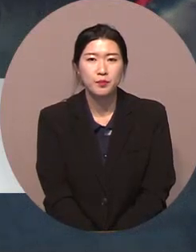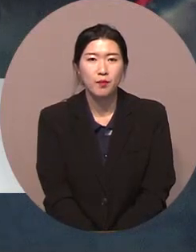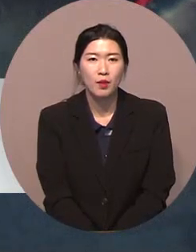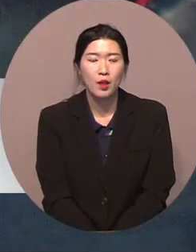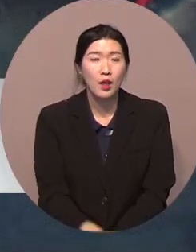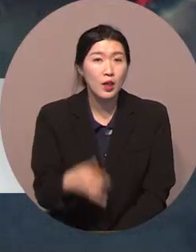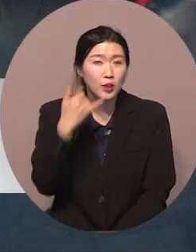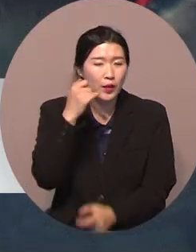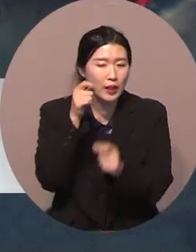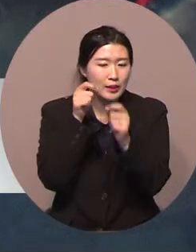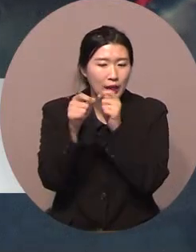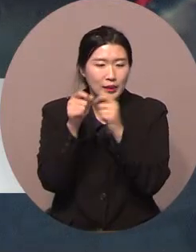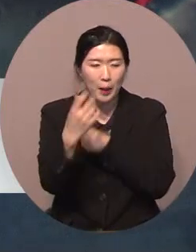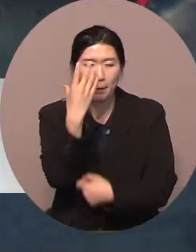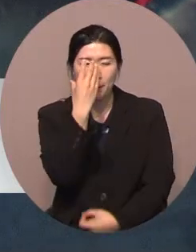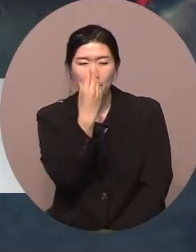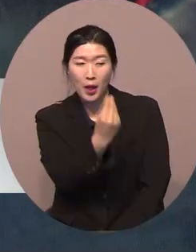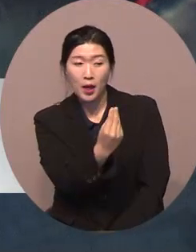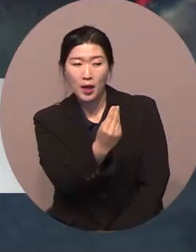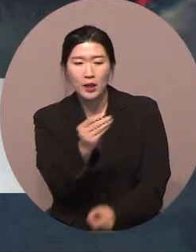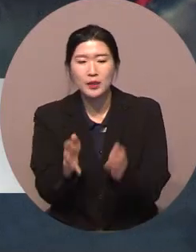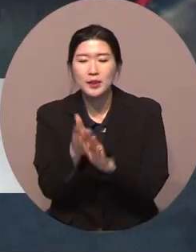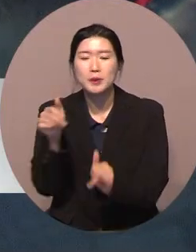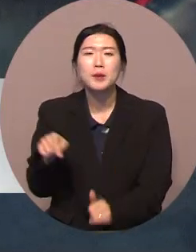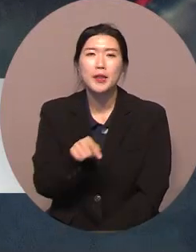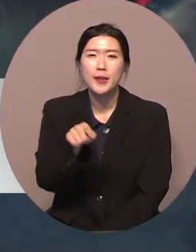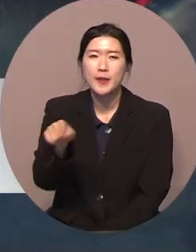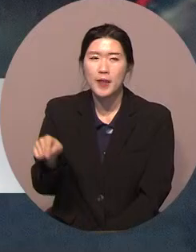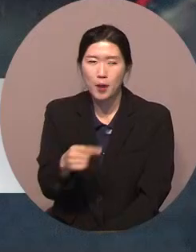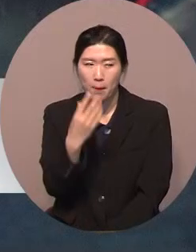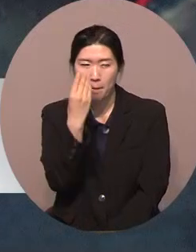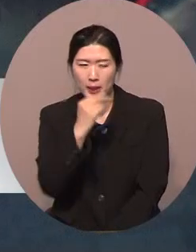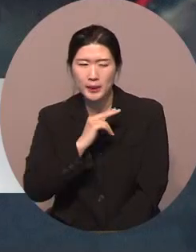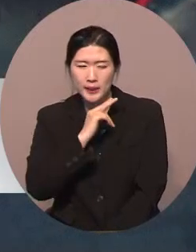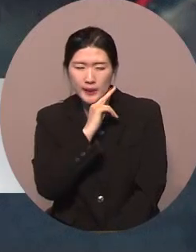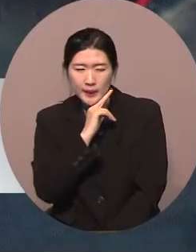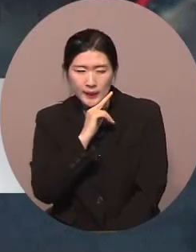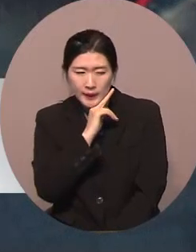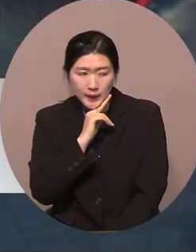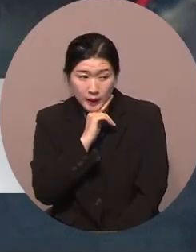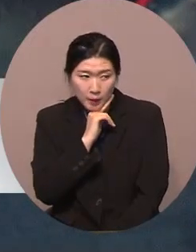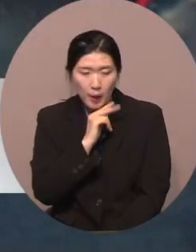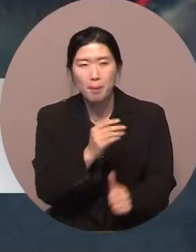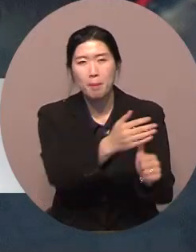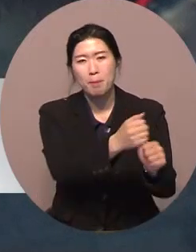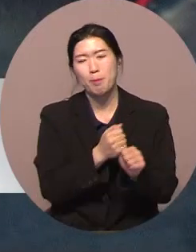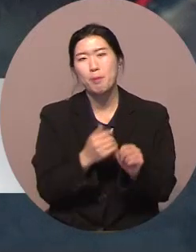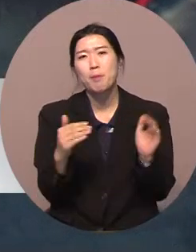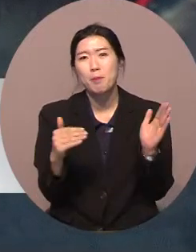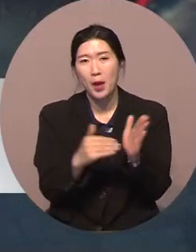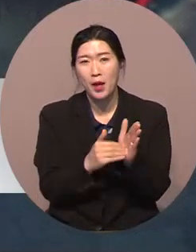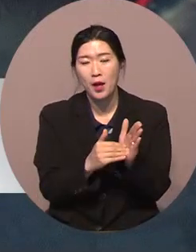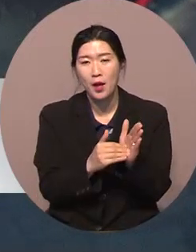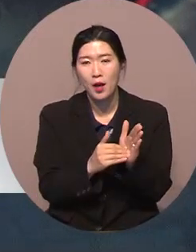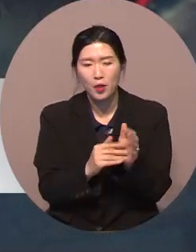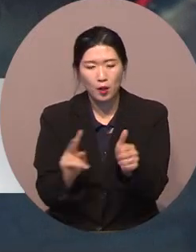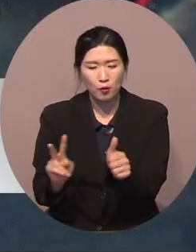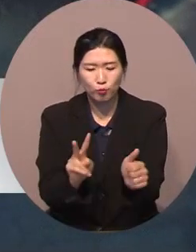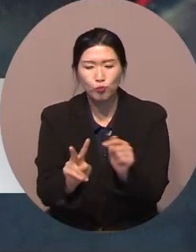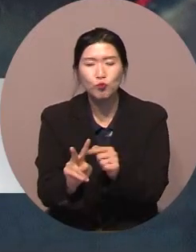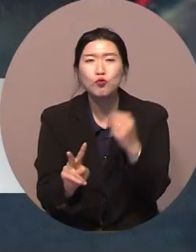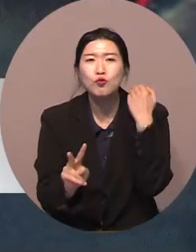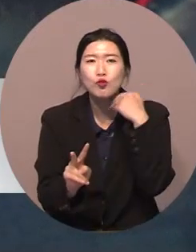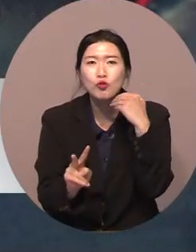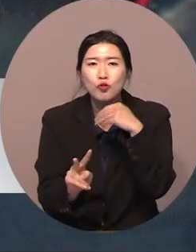전화 금융 사기를 직감한 시민들의 눈썰미 덕에 수천만 원의 보이스피싱 사기 피해를 막았습니다. 신고에서 추적까지 나선